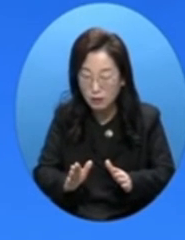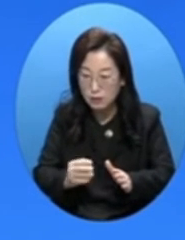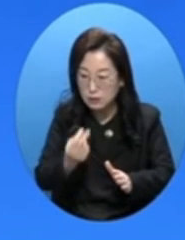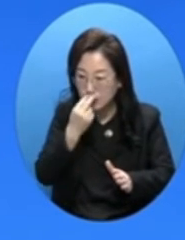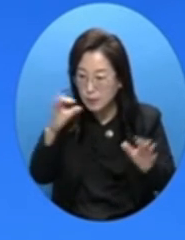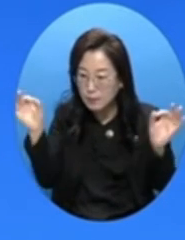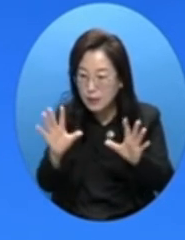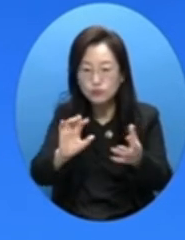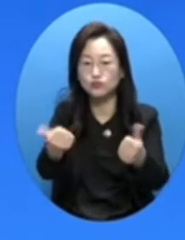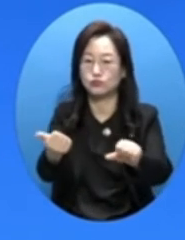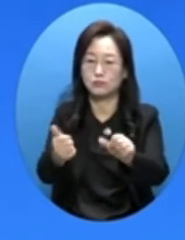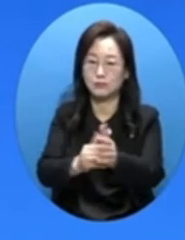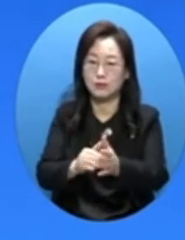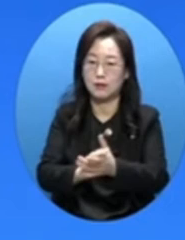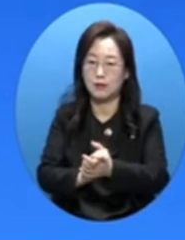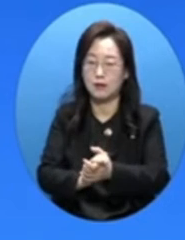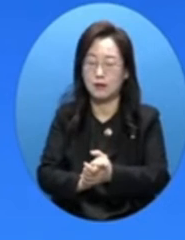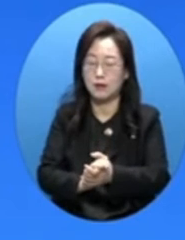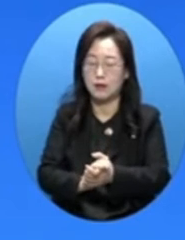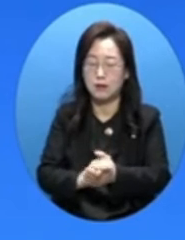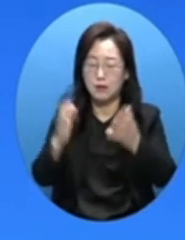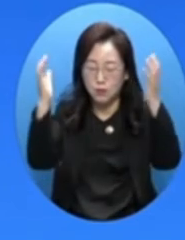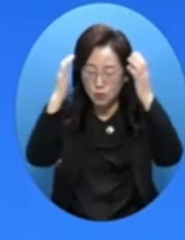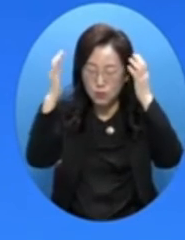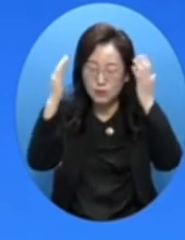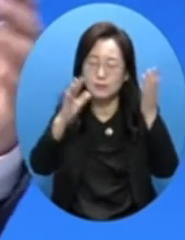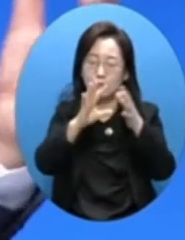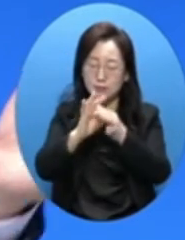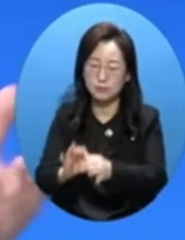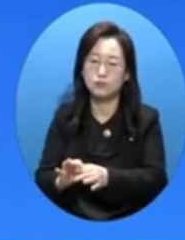떠납니다. 그러니까 일생이 고난의 일생입니다.